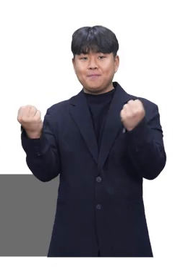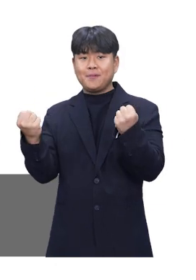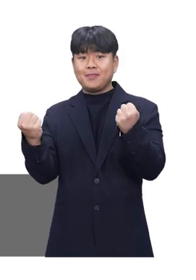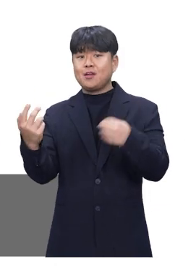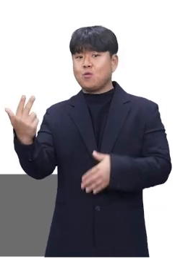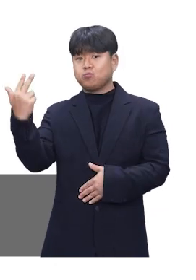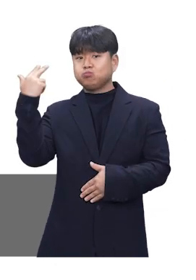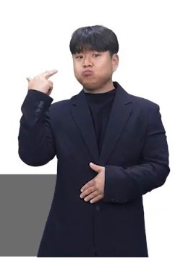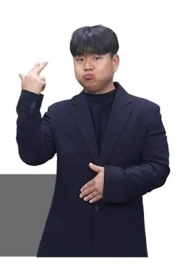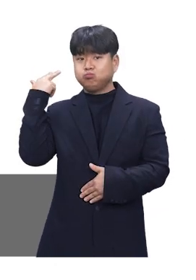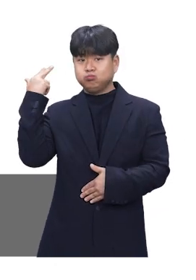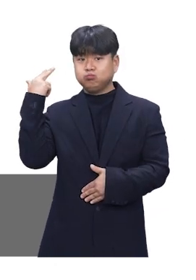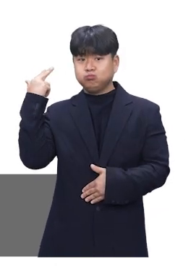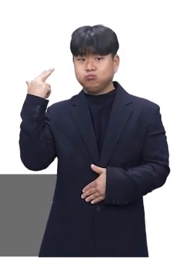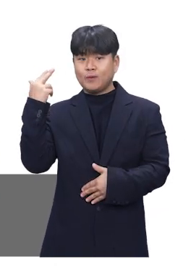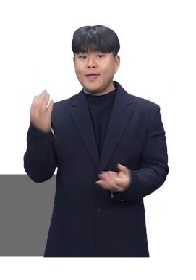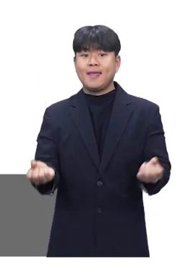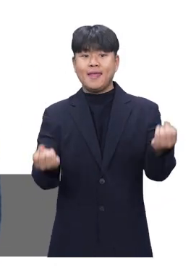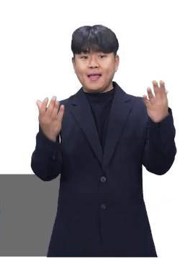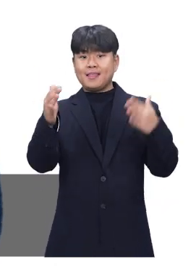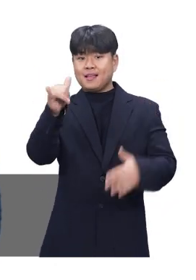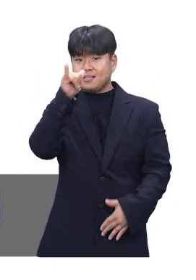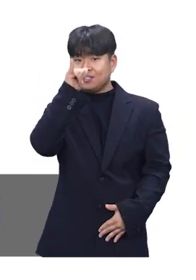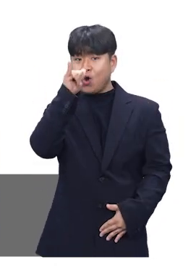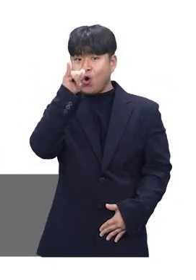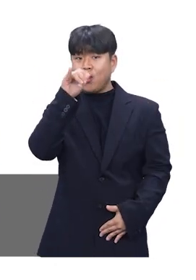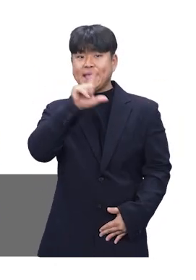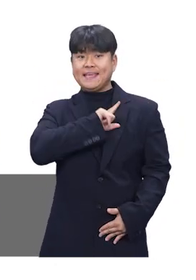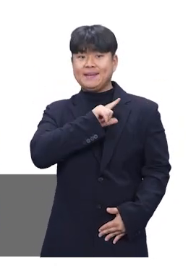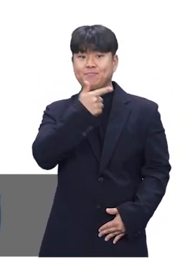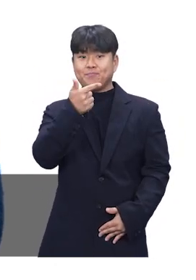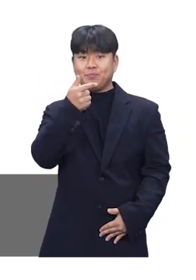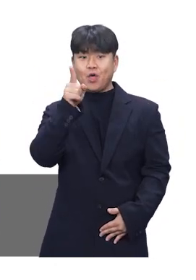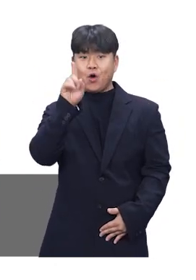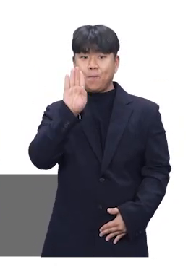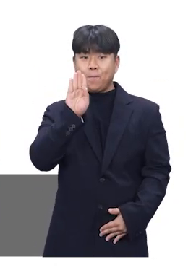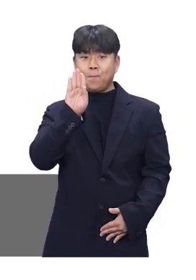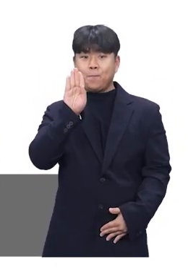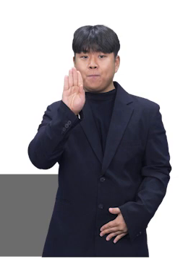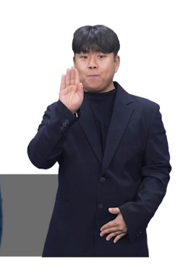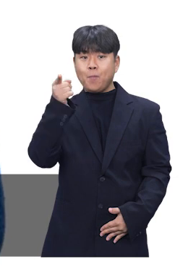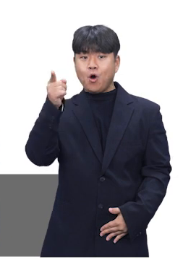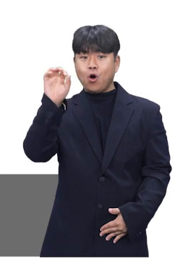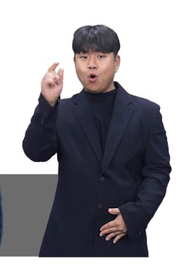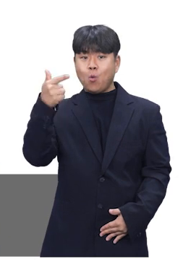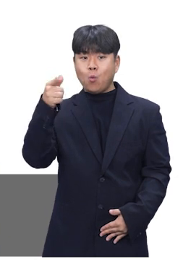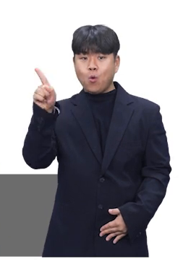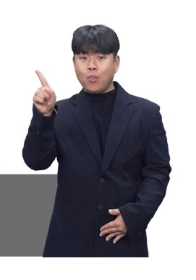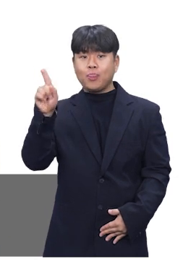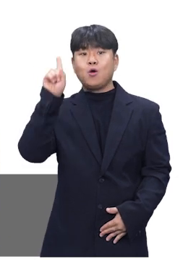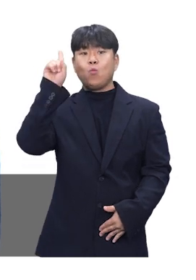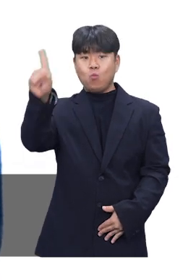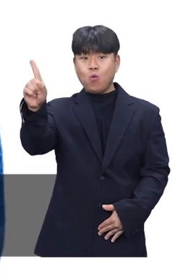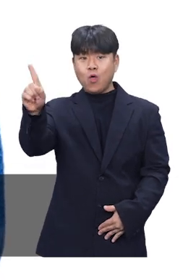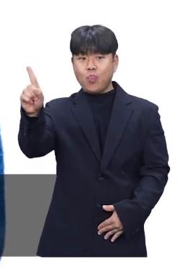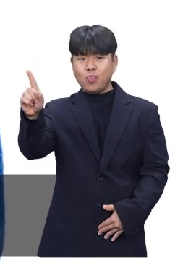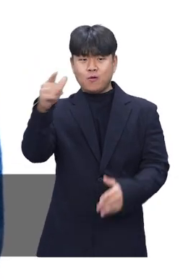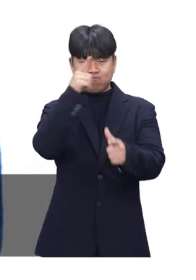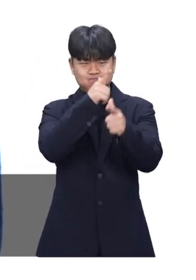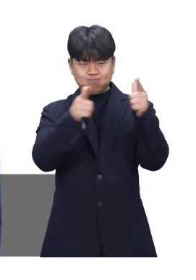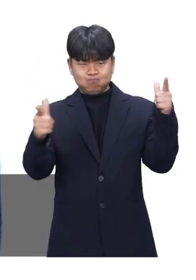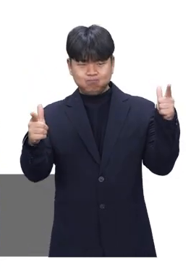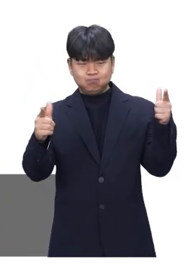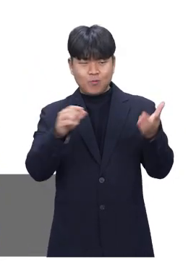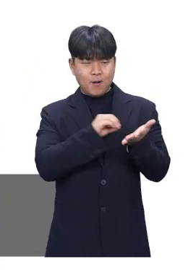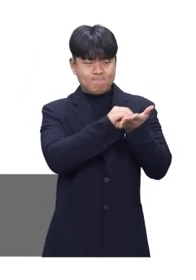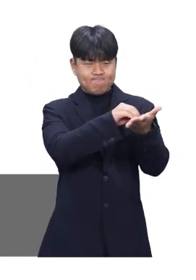지난 22일부터 26일까지 진행된 넘버원 페스티벌. 이 넘버원이라는 축제 이름처럼 다양한 분야에서